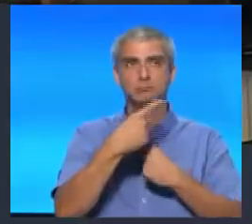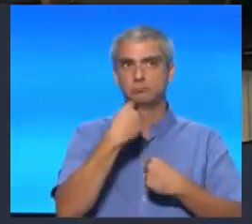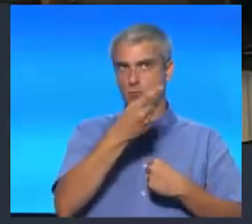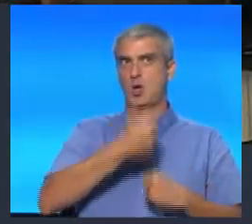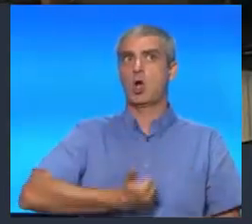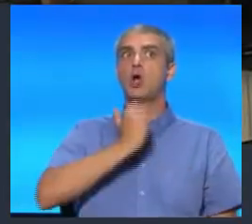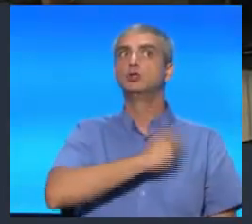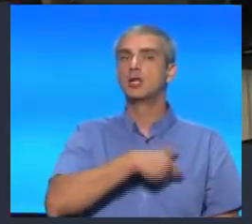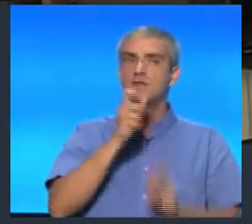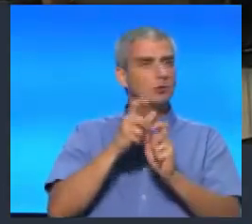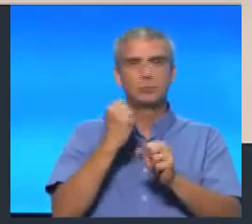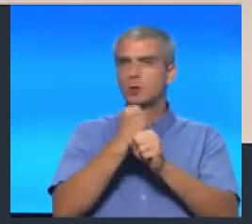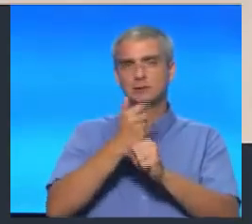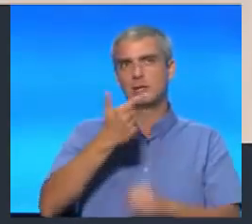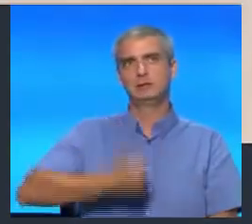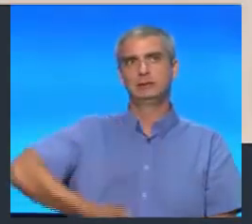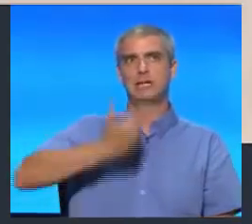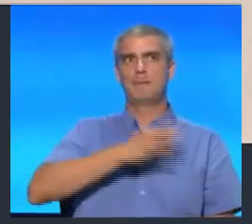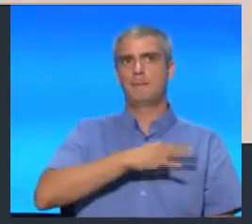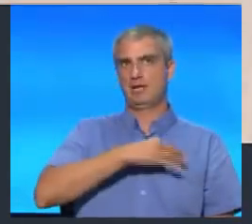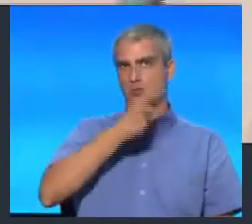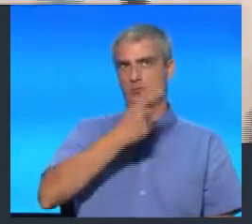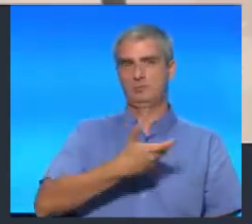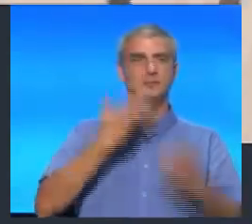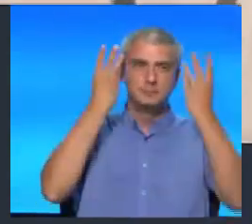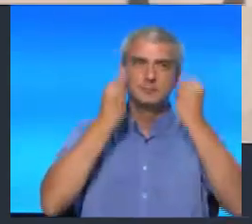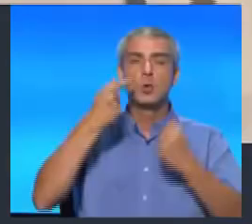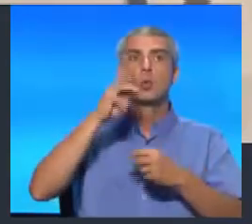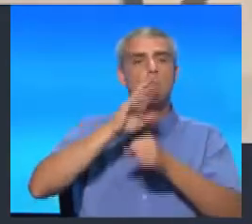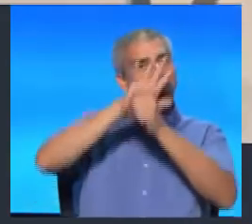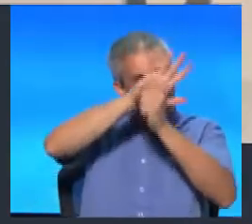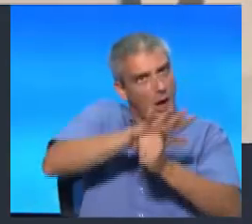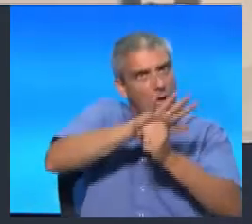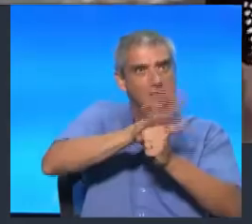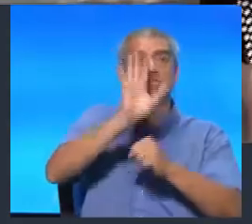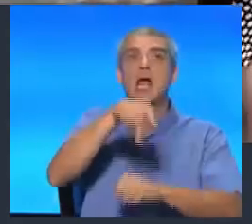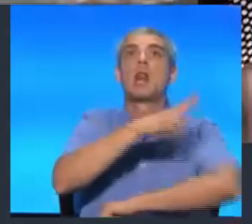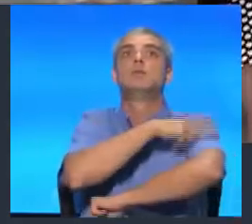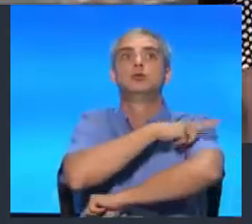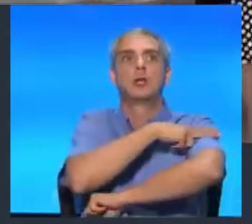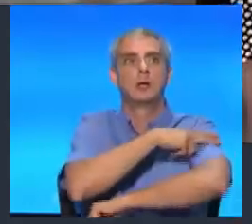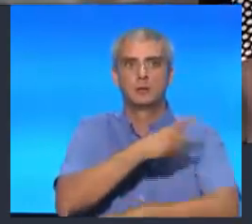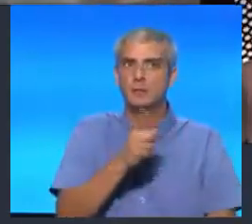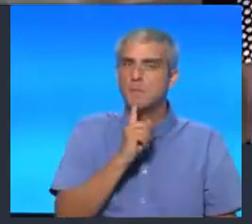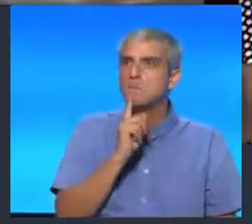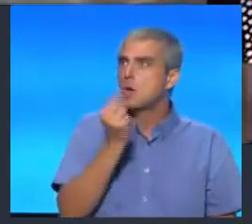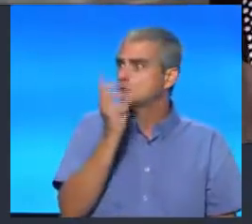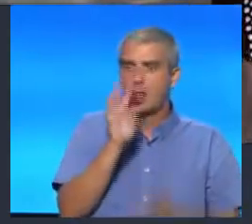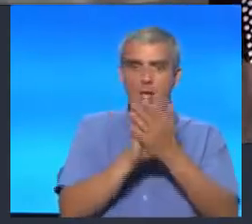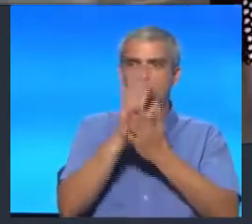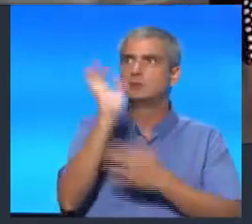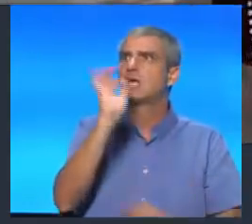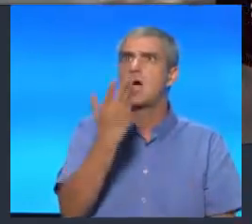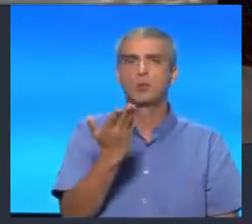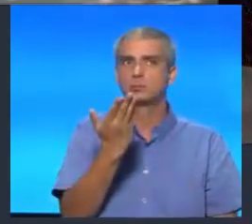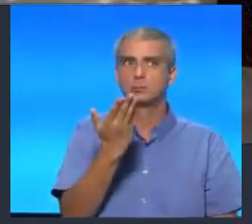העיר, מנהל השר ליצמן מחסידות גור, שמפעיל לחץ כבד גם על המשטרה. מיעוט של 15%